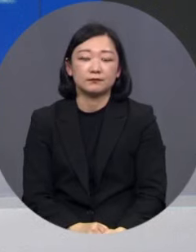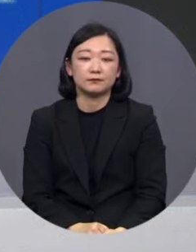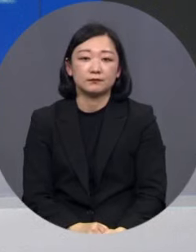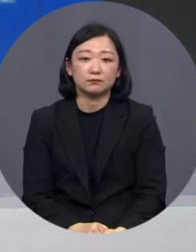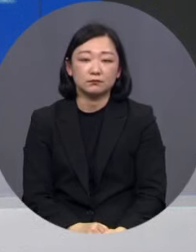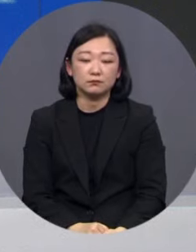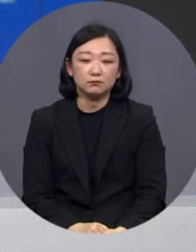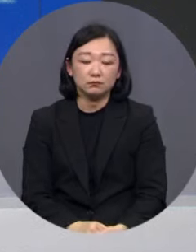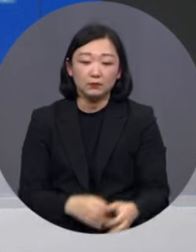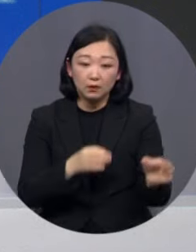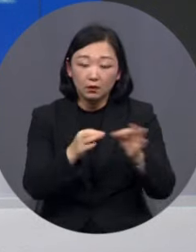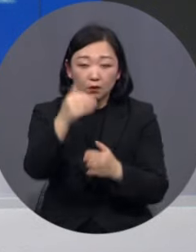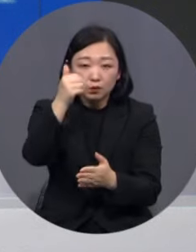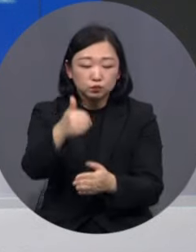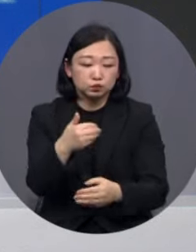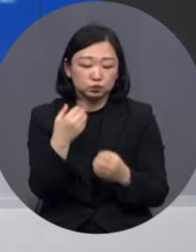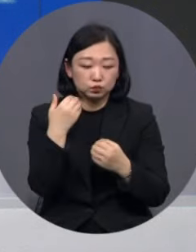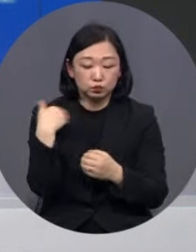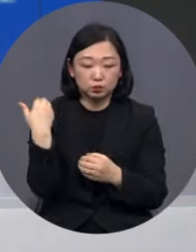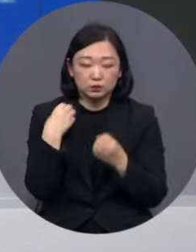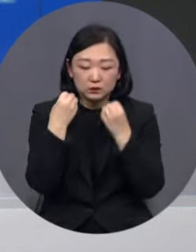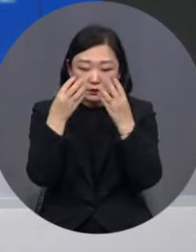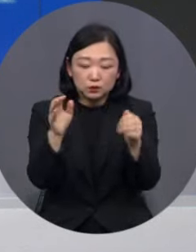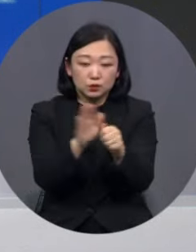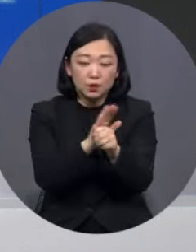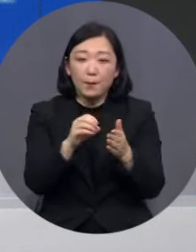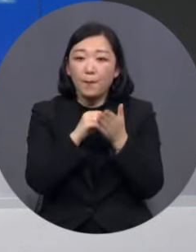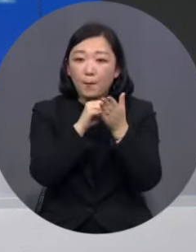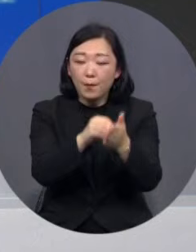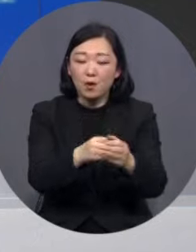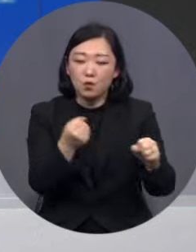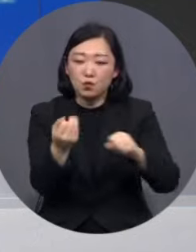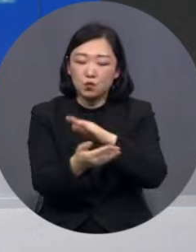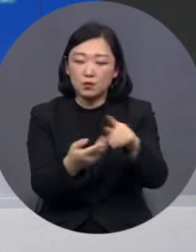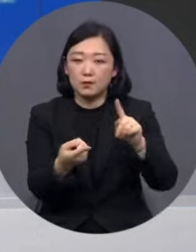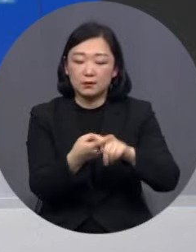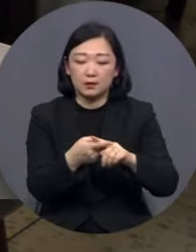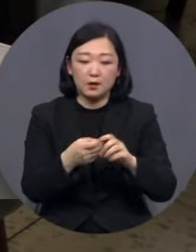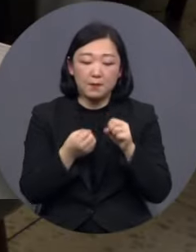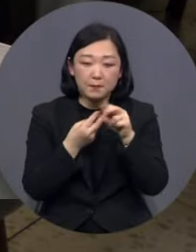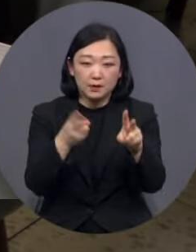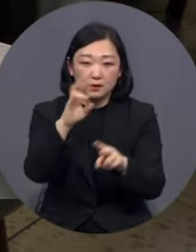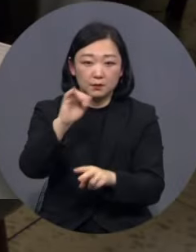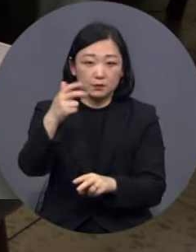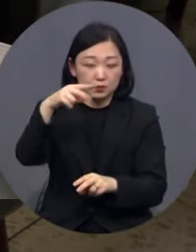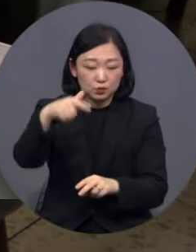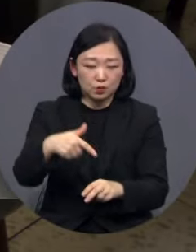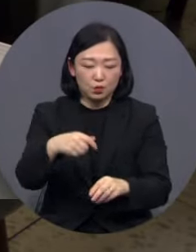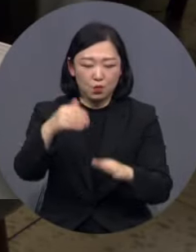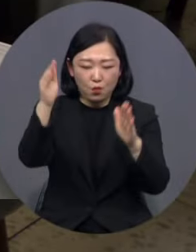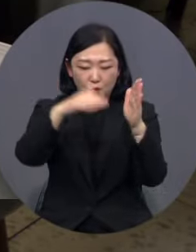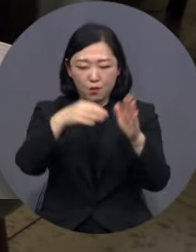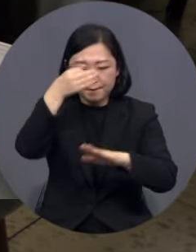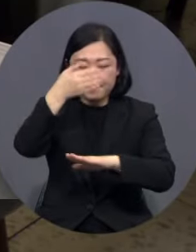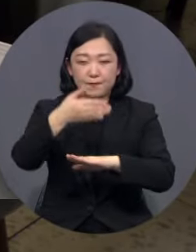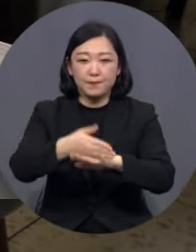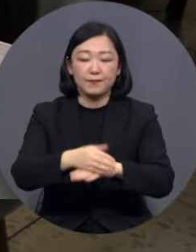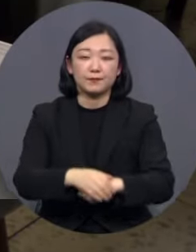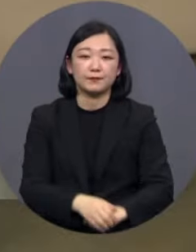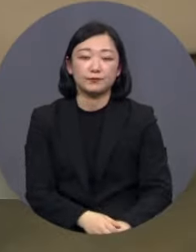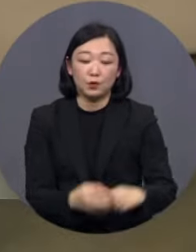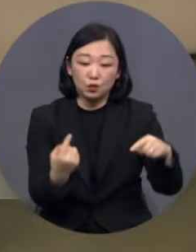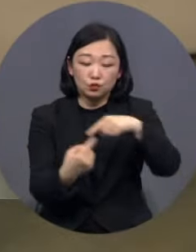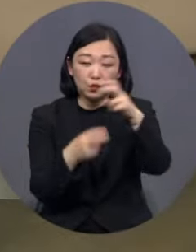점주도 모르게 신규 서비스를 가입시킨 논란에 대해 배달의 민족 측이 공식 사과했습니다. 배달의